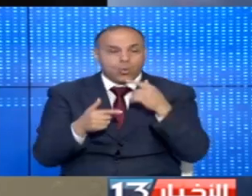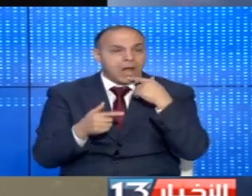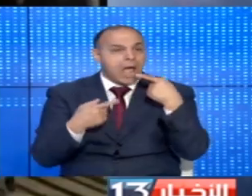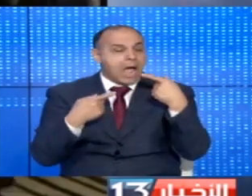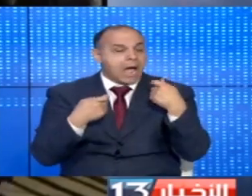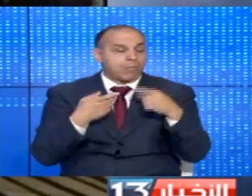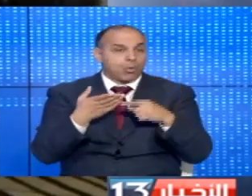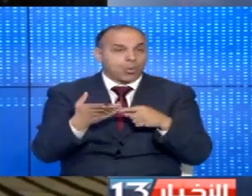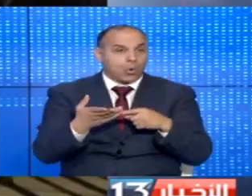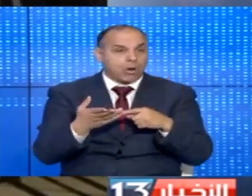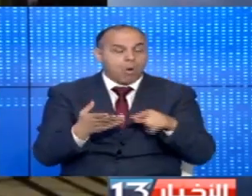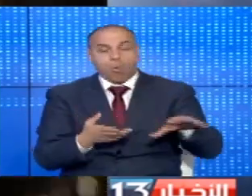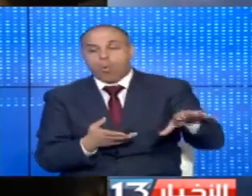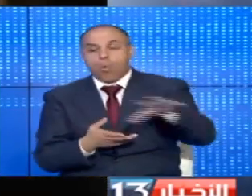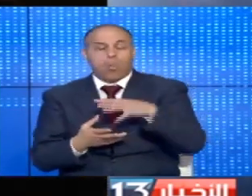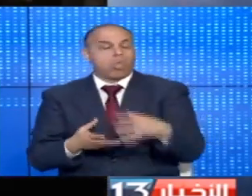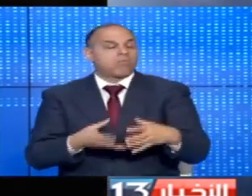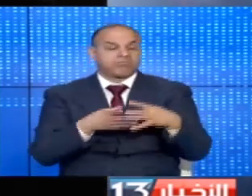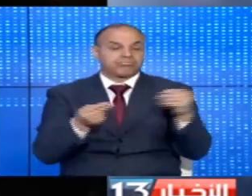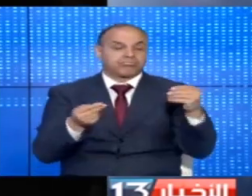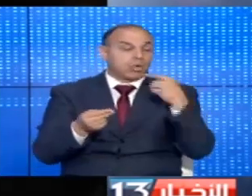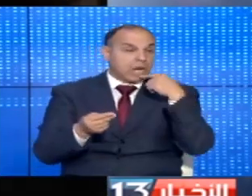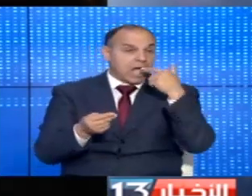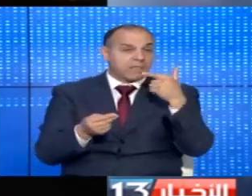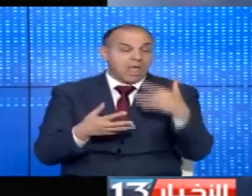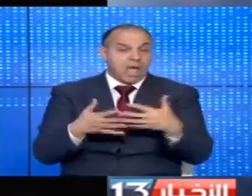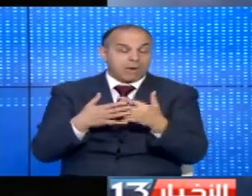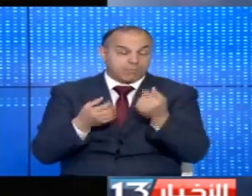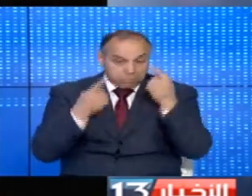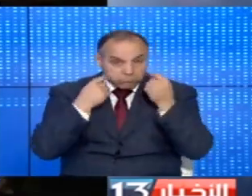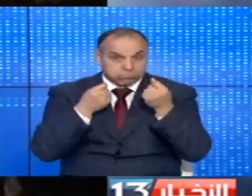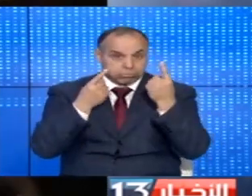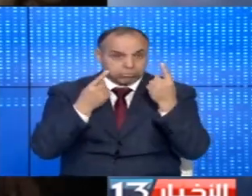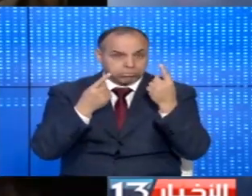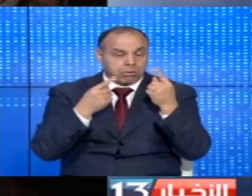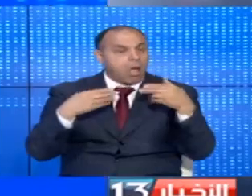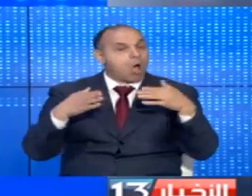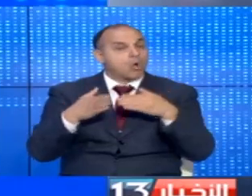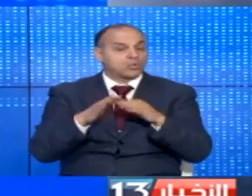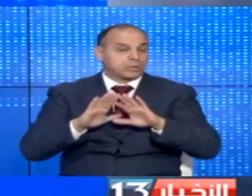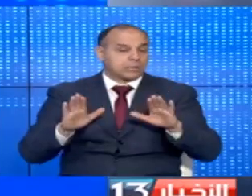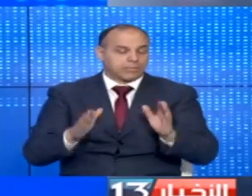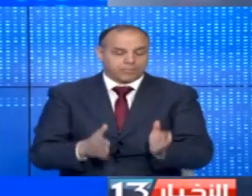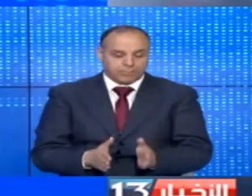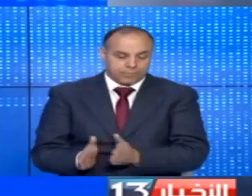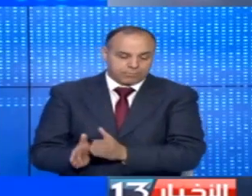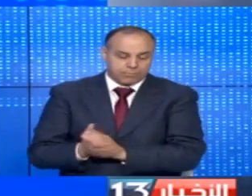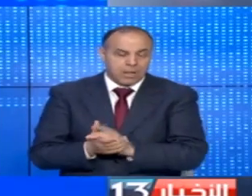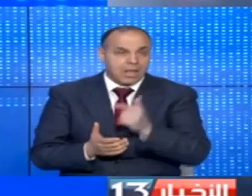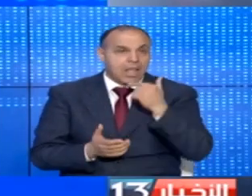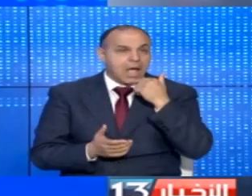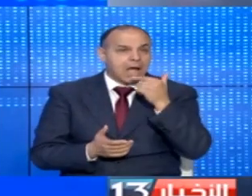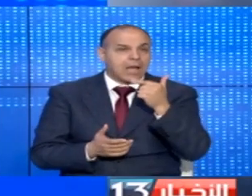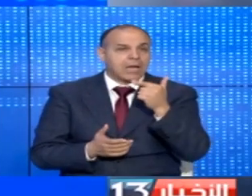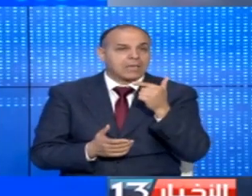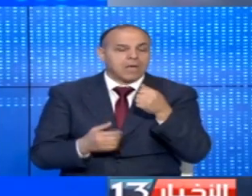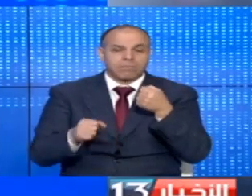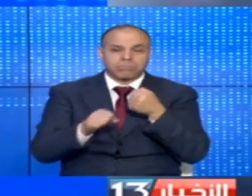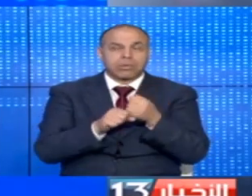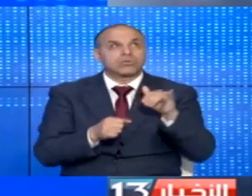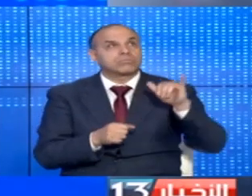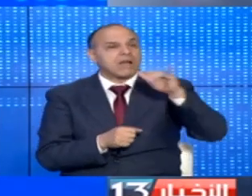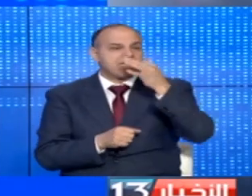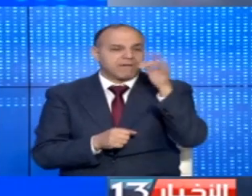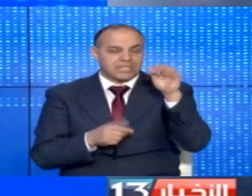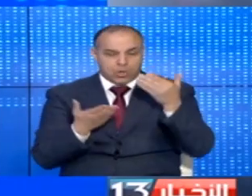ست امر المنطقه باسرها ما لم ينهض الامريكيون ويوقفها قالت وكاله الحوادث الجويه الفرنسيه